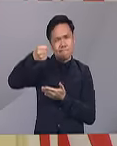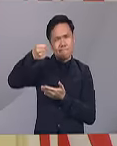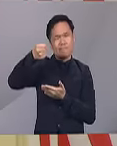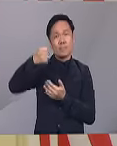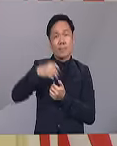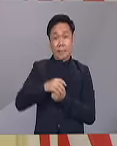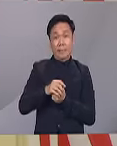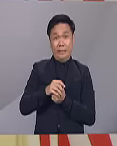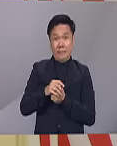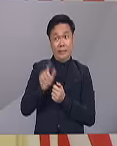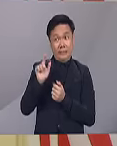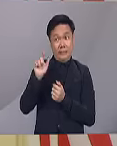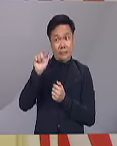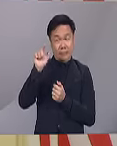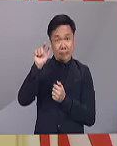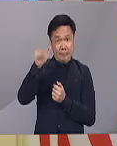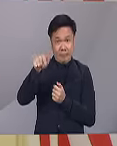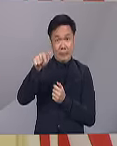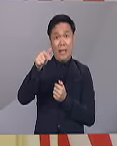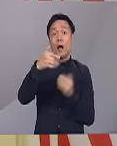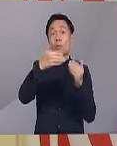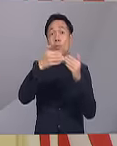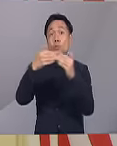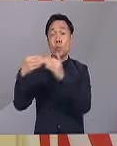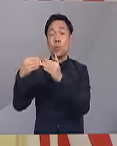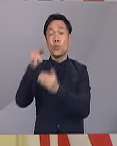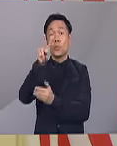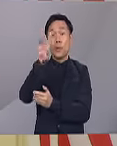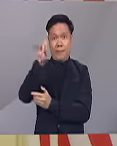dimulakan, akan bermula pula pada